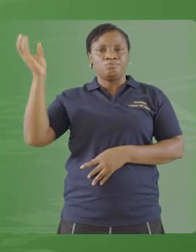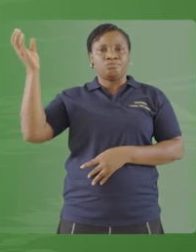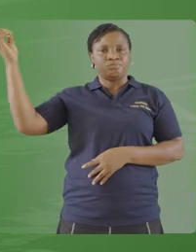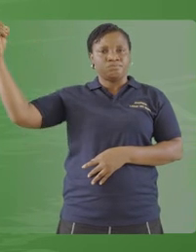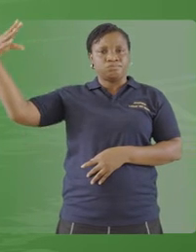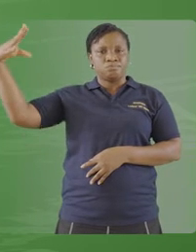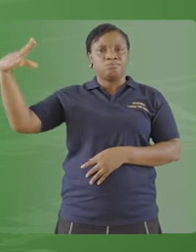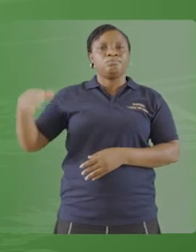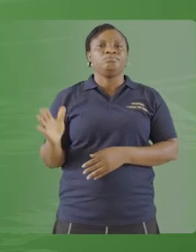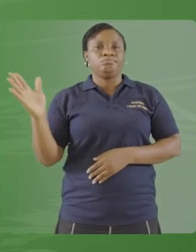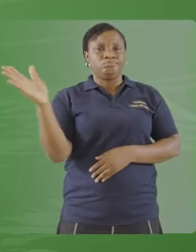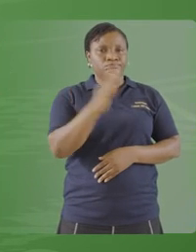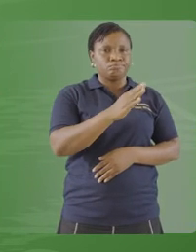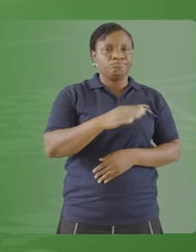l'aiguille,